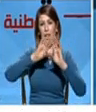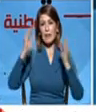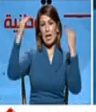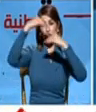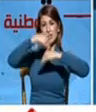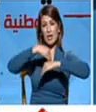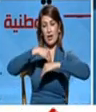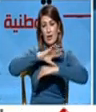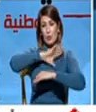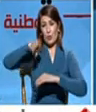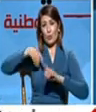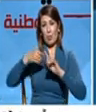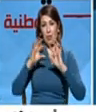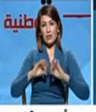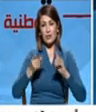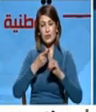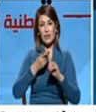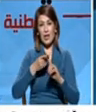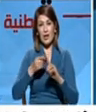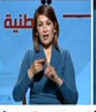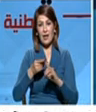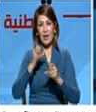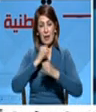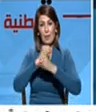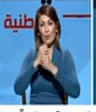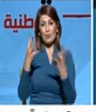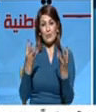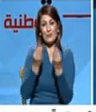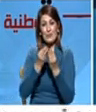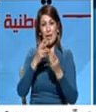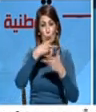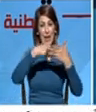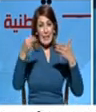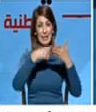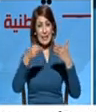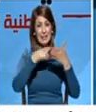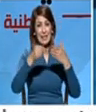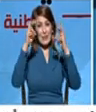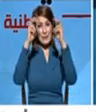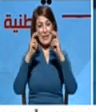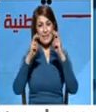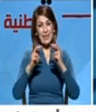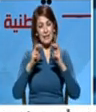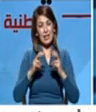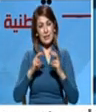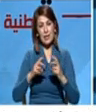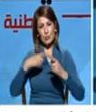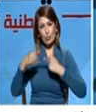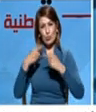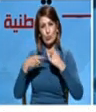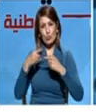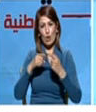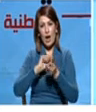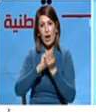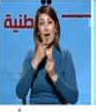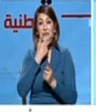المتبديه والاستعمالات البلديه للانترنيت واساسا اللي هي م عليها ال ال يعني ال ال